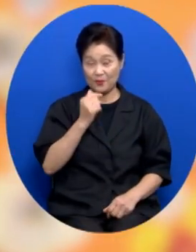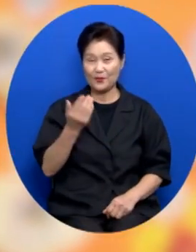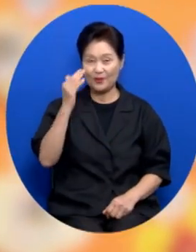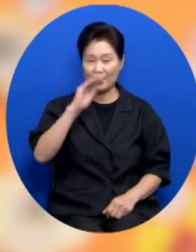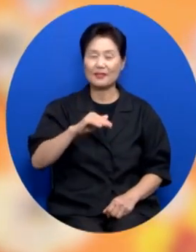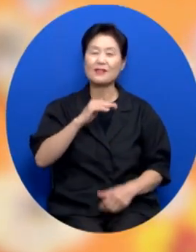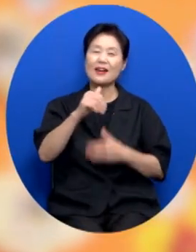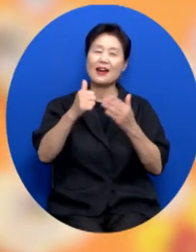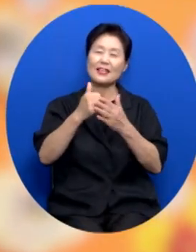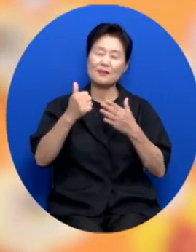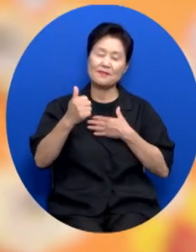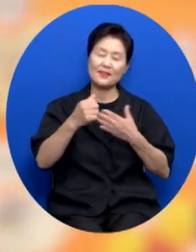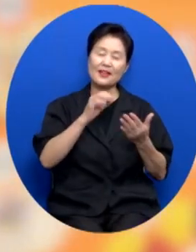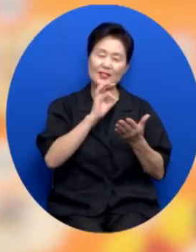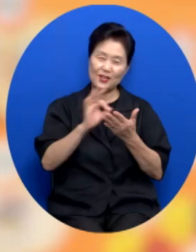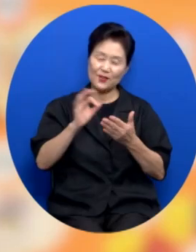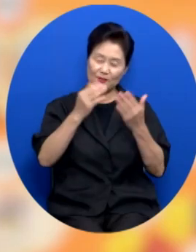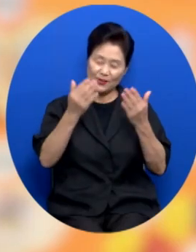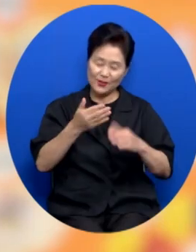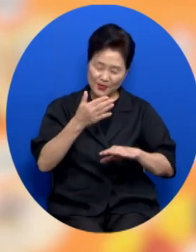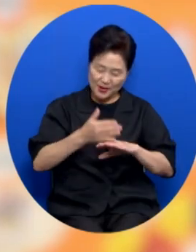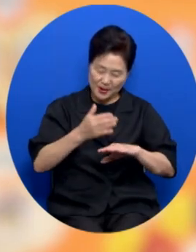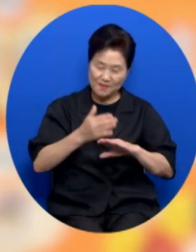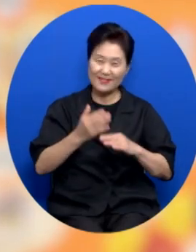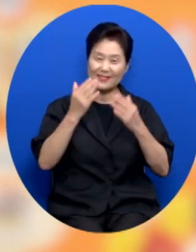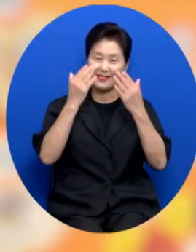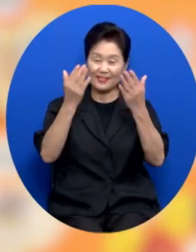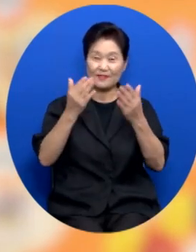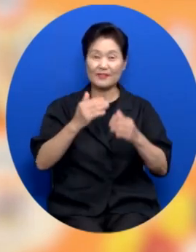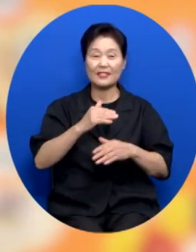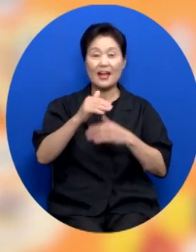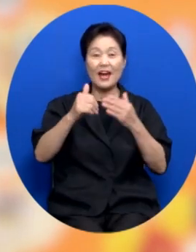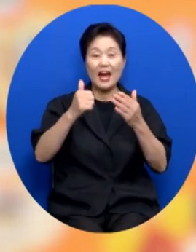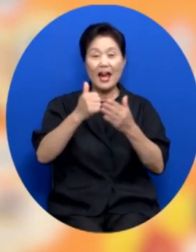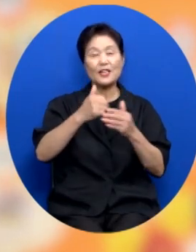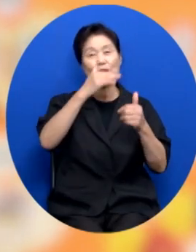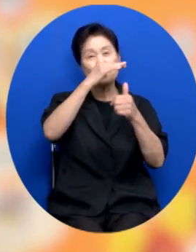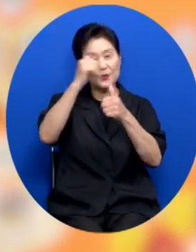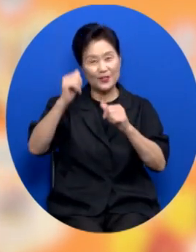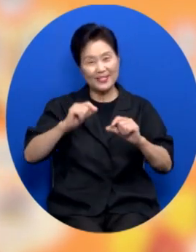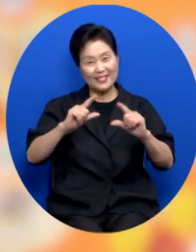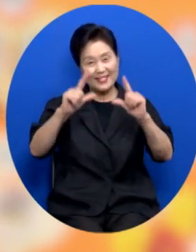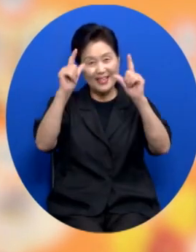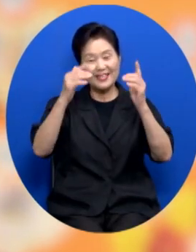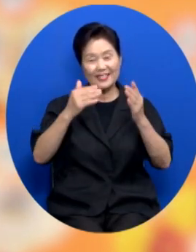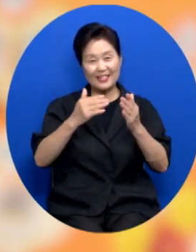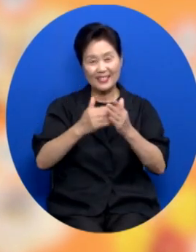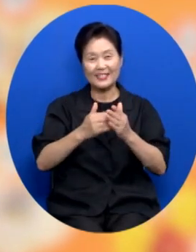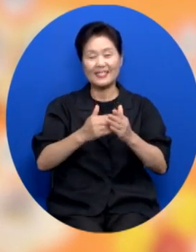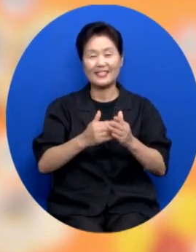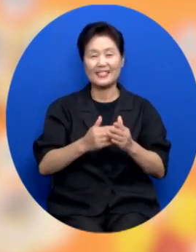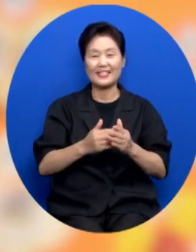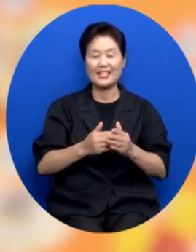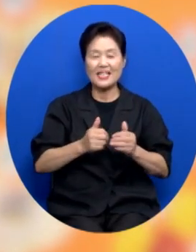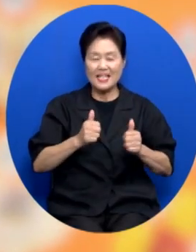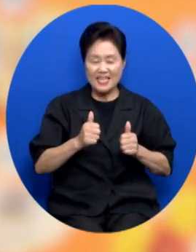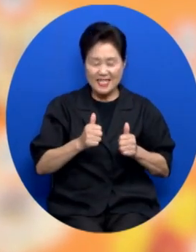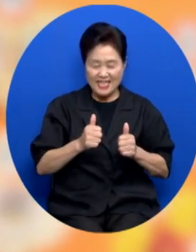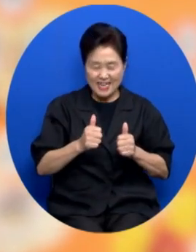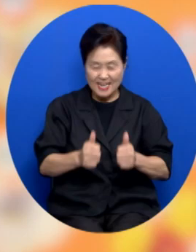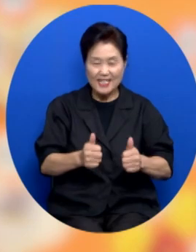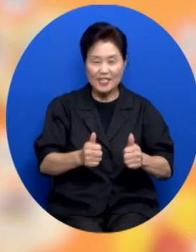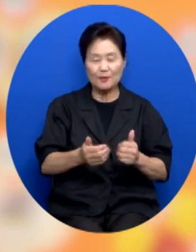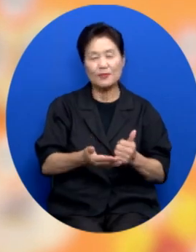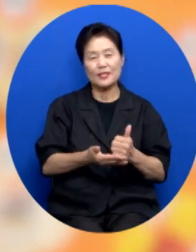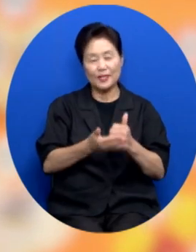주셔서 감사하죠. 저희가 정말 하나님 부르시는 그날까지 정말 달려갈게 열심히